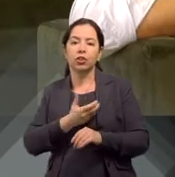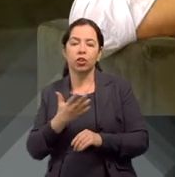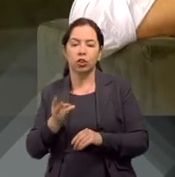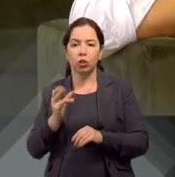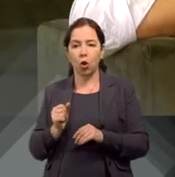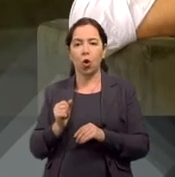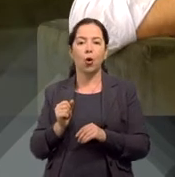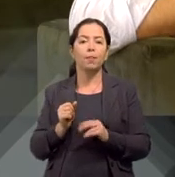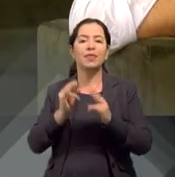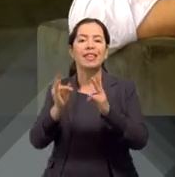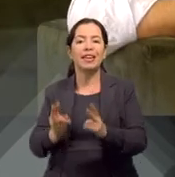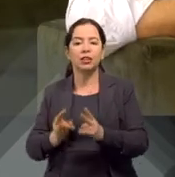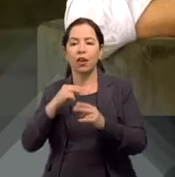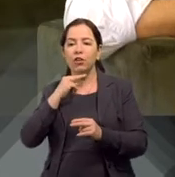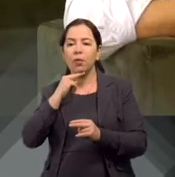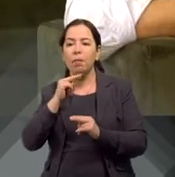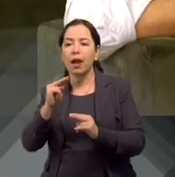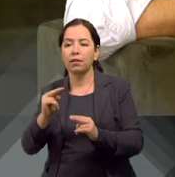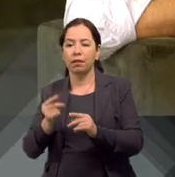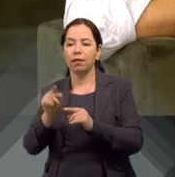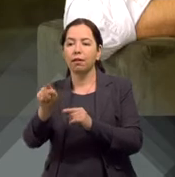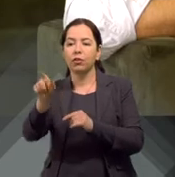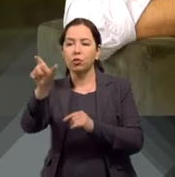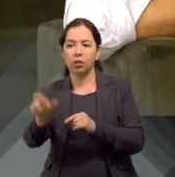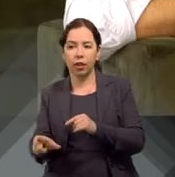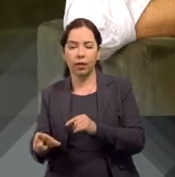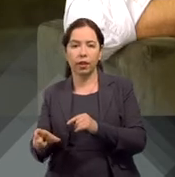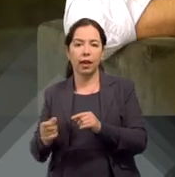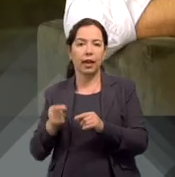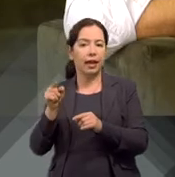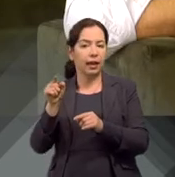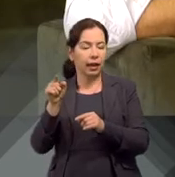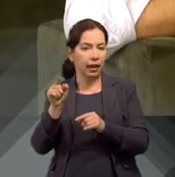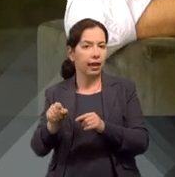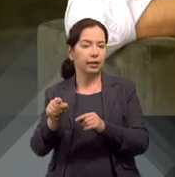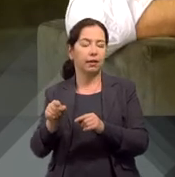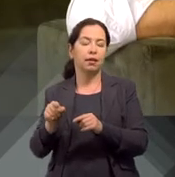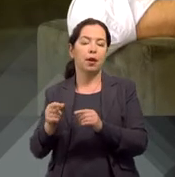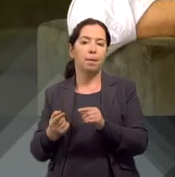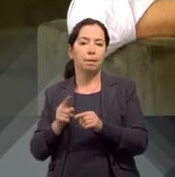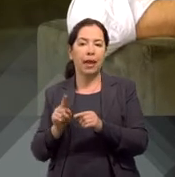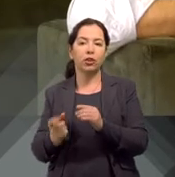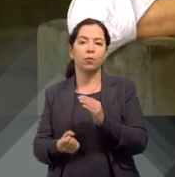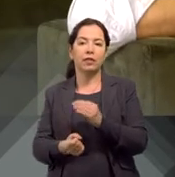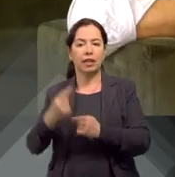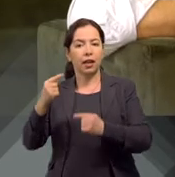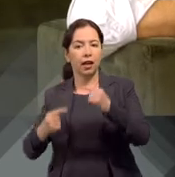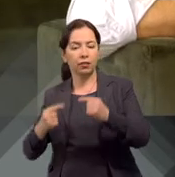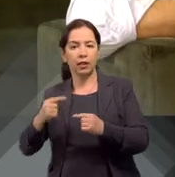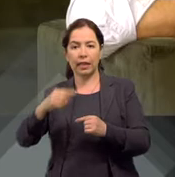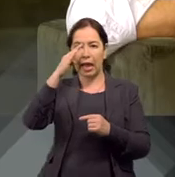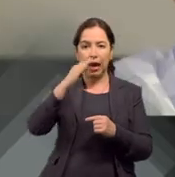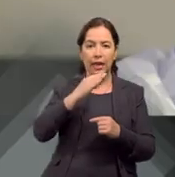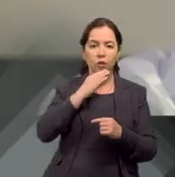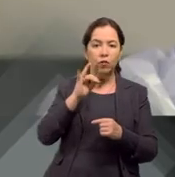тайне этого другого. Это ровно то место, где возникает конфликт часто отцов и детей. Это то место, которое болезненно